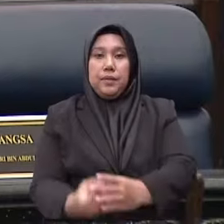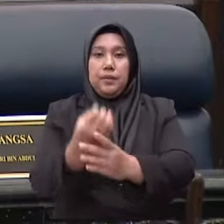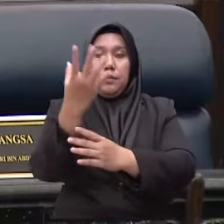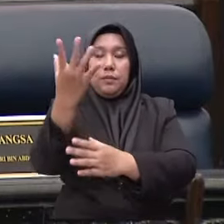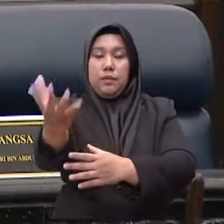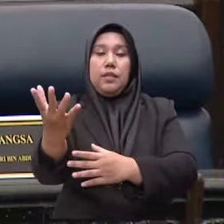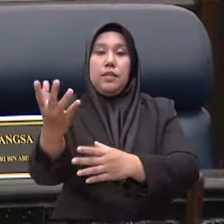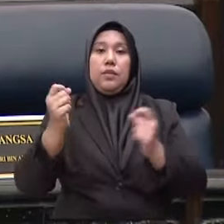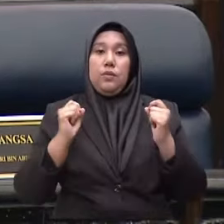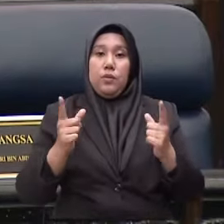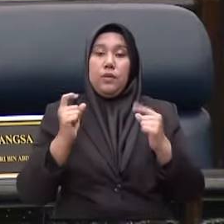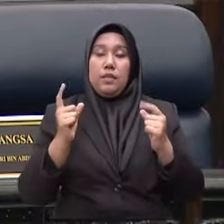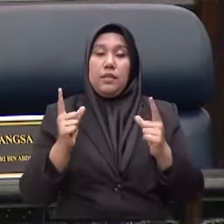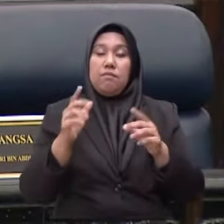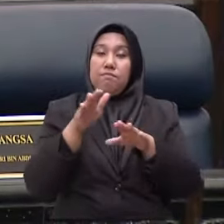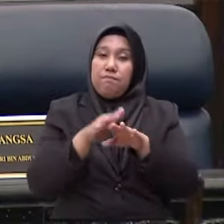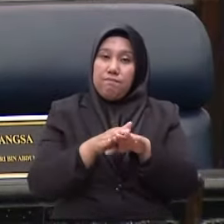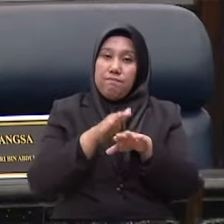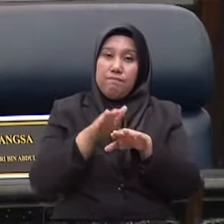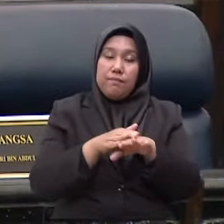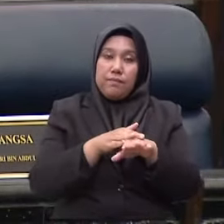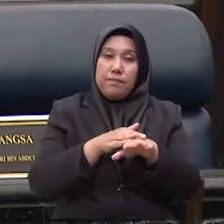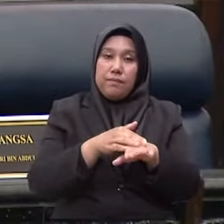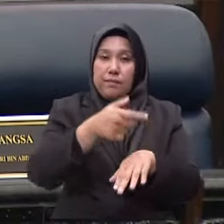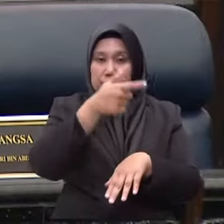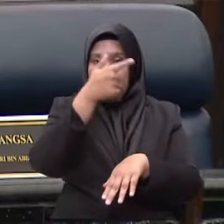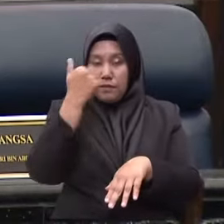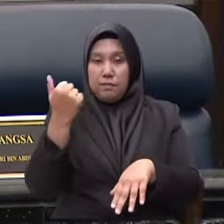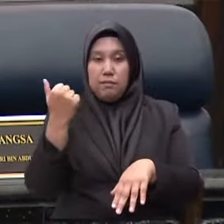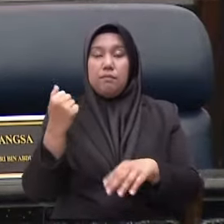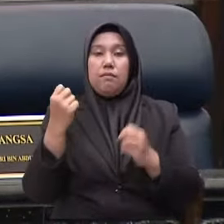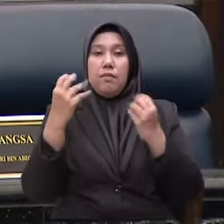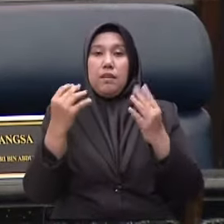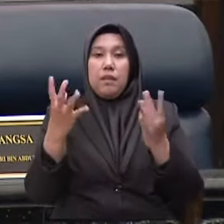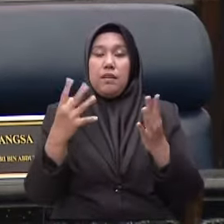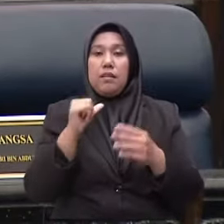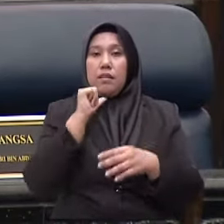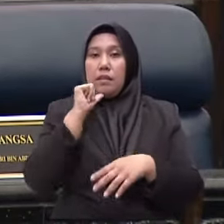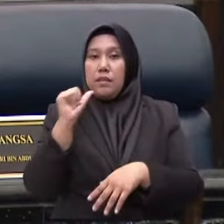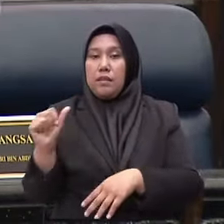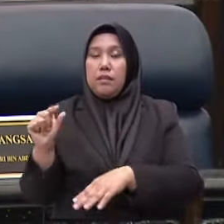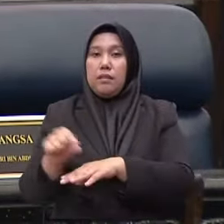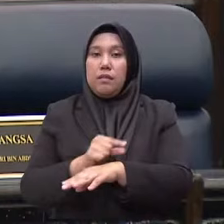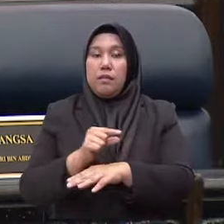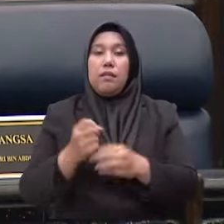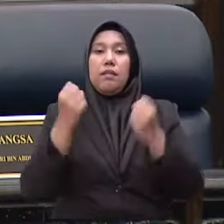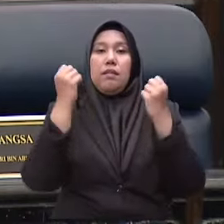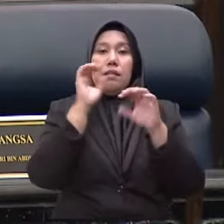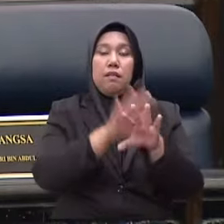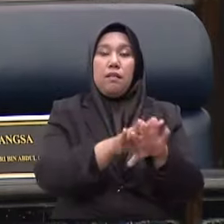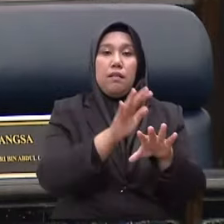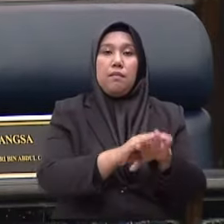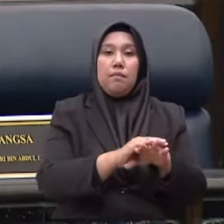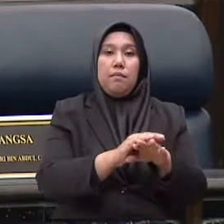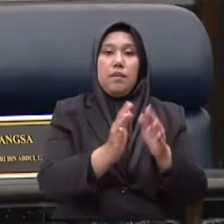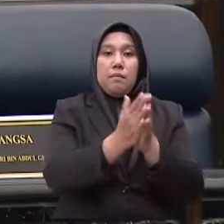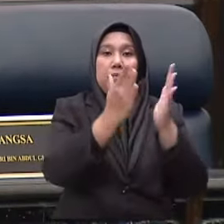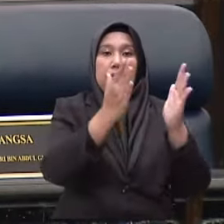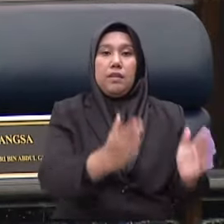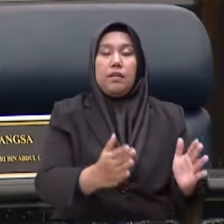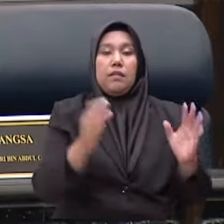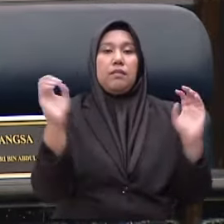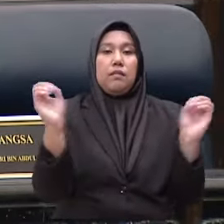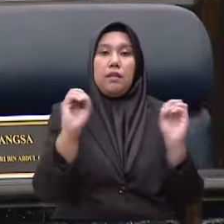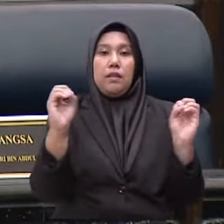semakin perlahan kerana banyak unemployment banyak graduan yang belum ada kerja dari